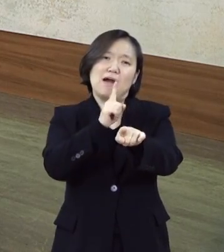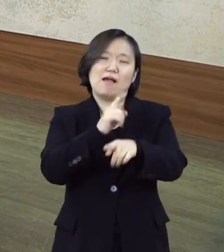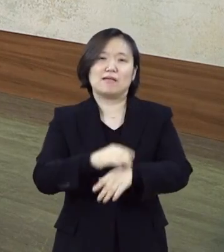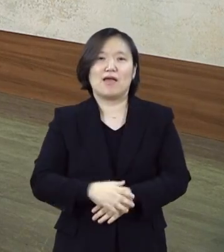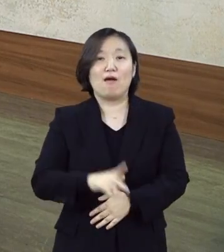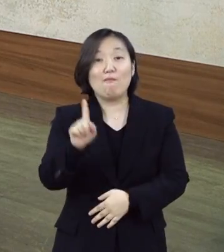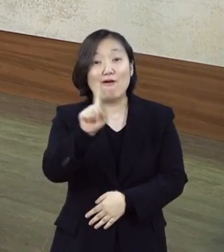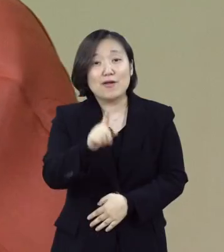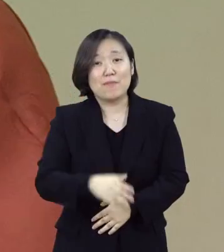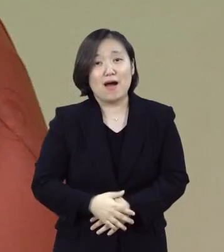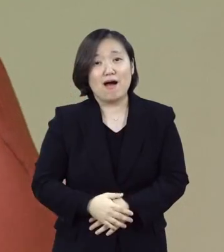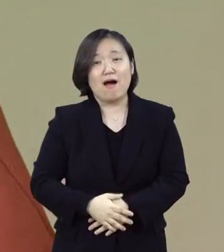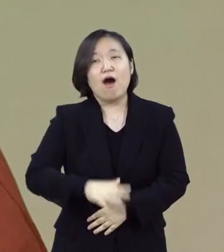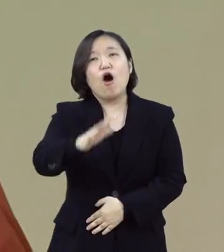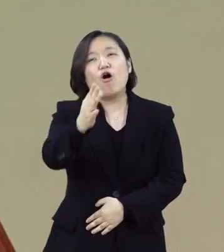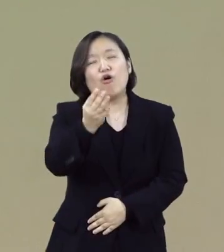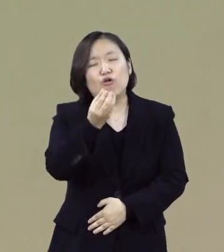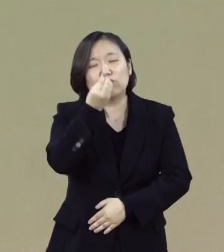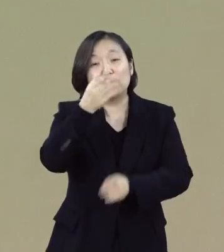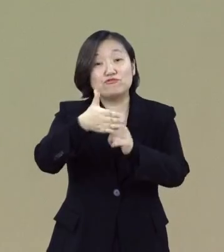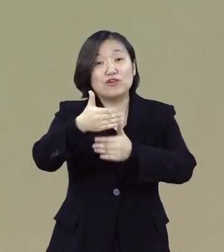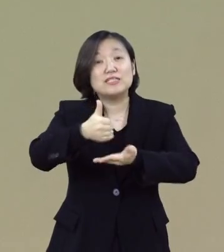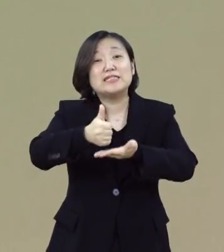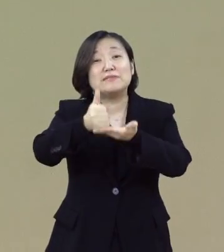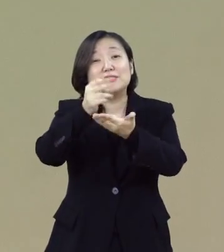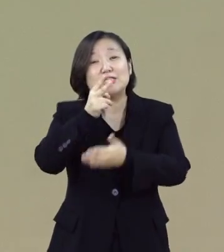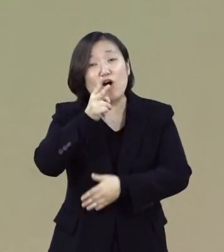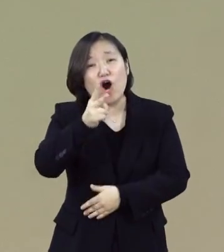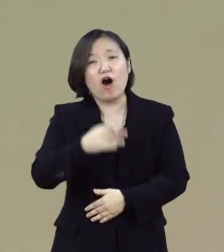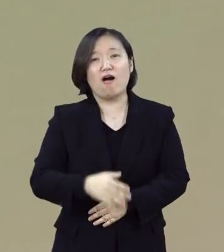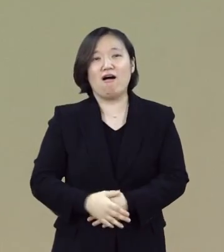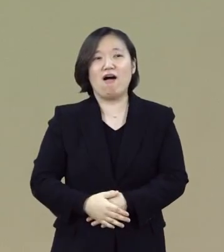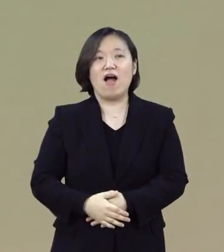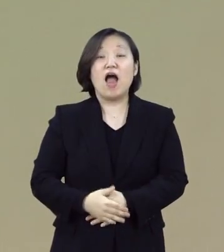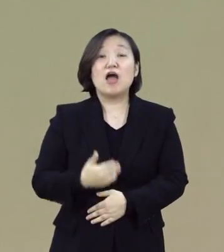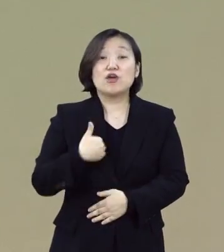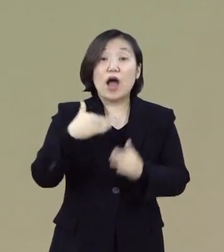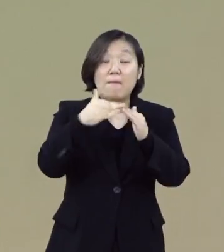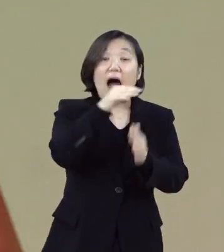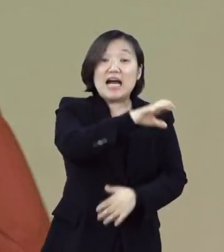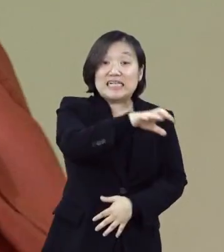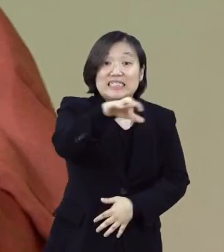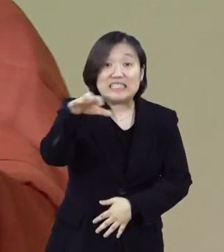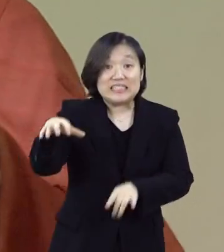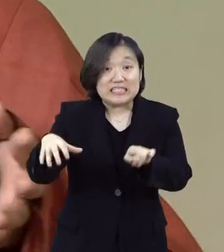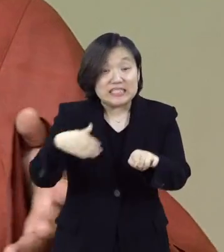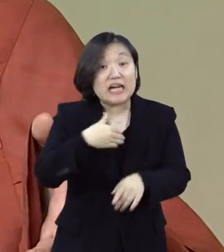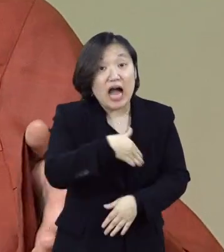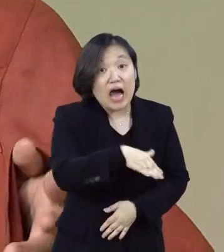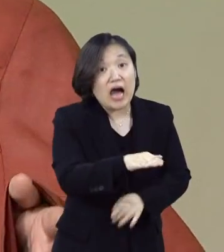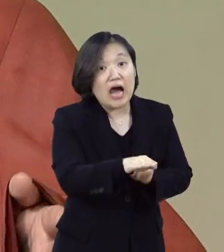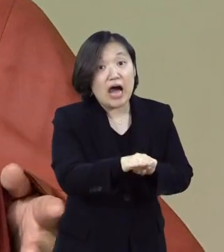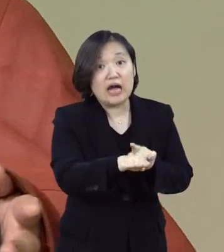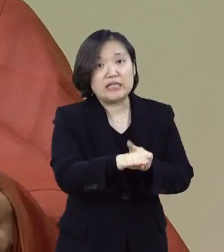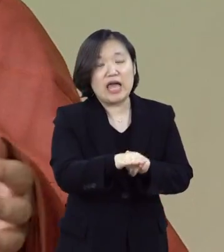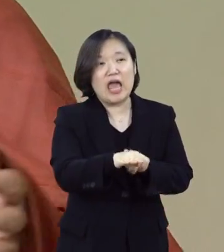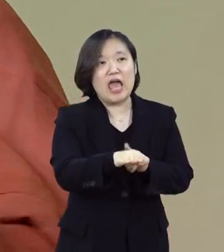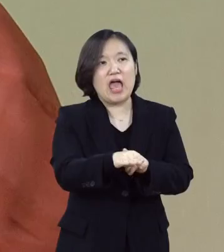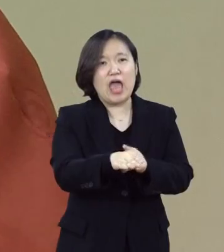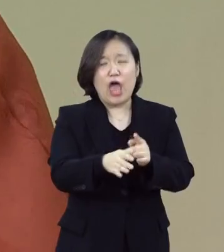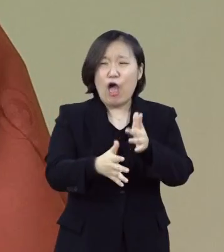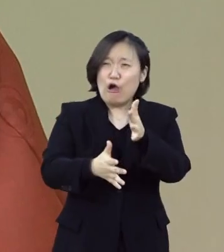합니다. 거룩하신 세존이시여, 저희가 마을에 탁발을 갔는데 그 도시에